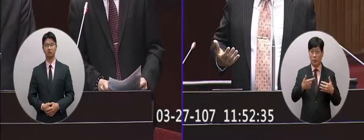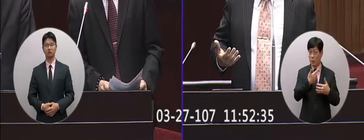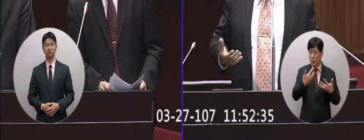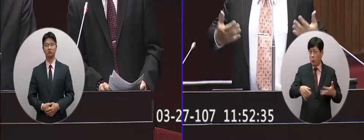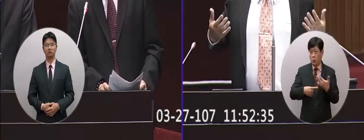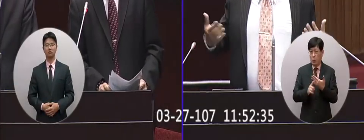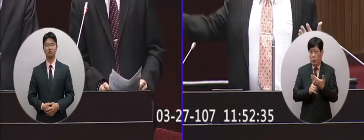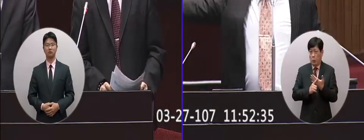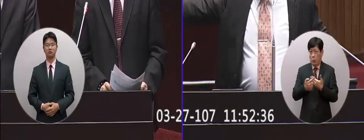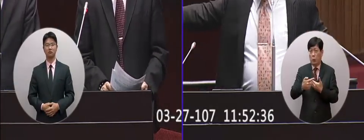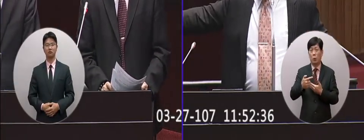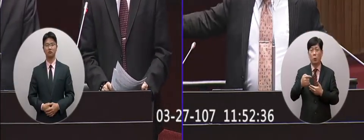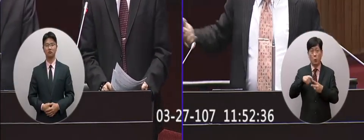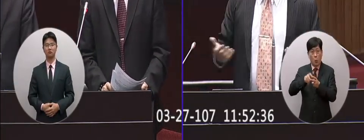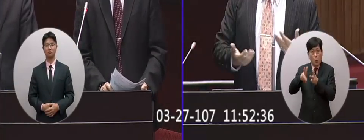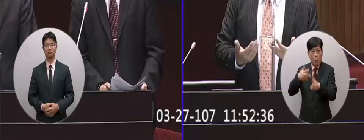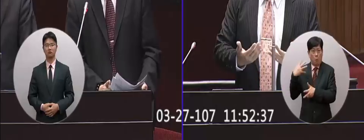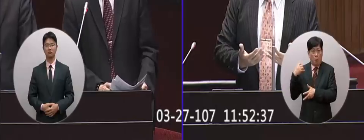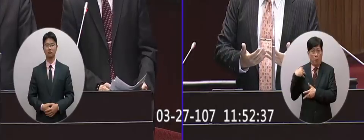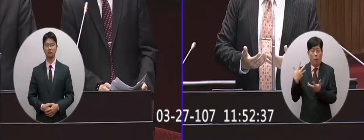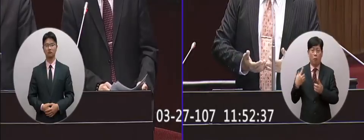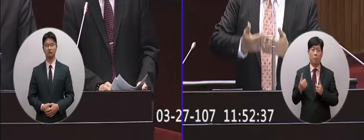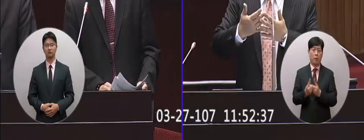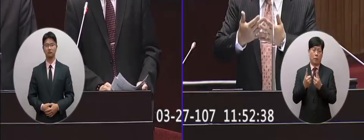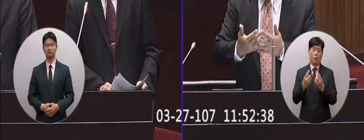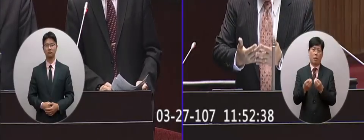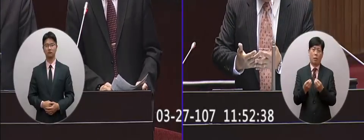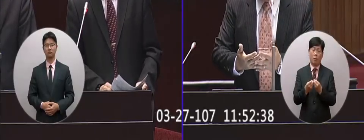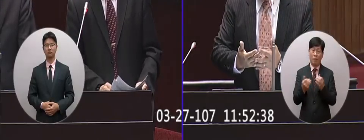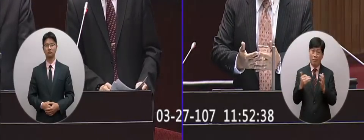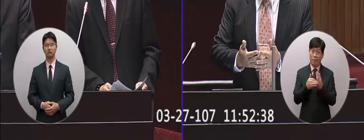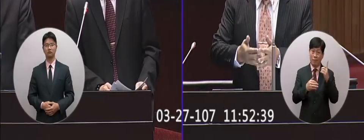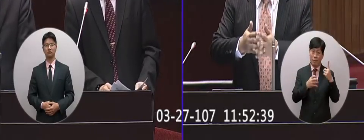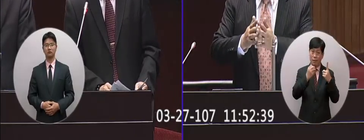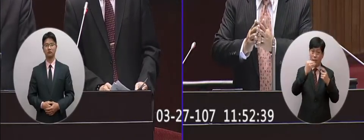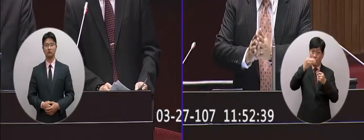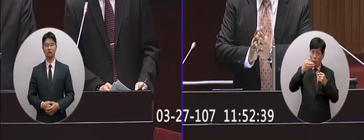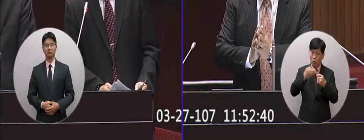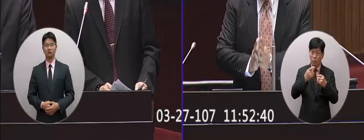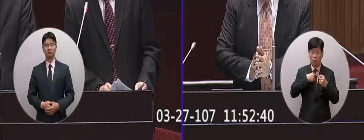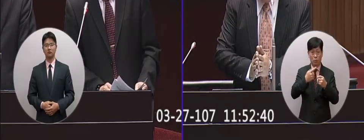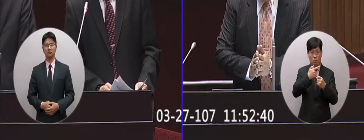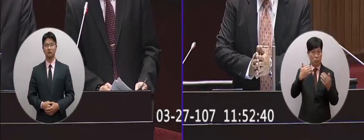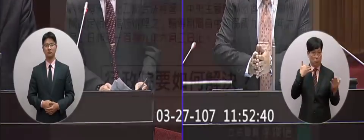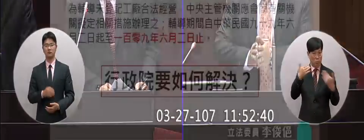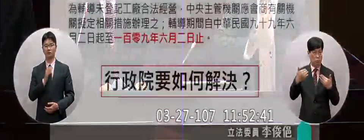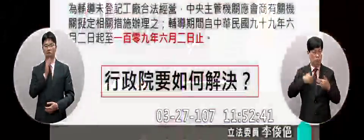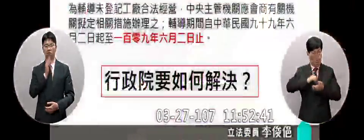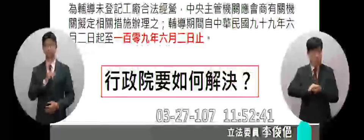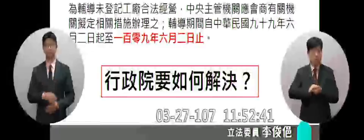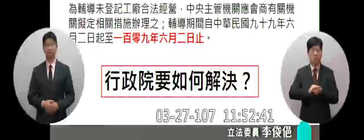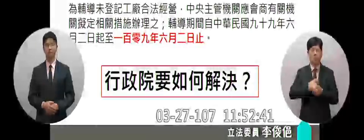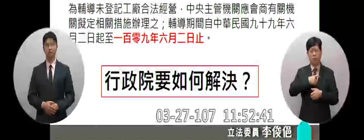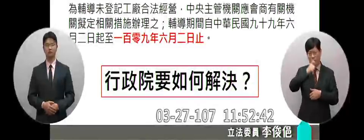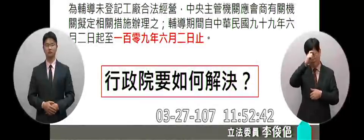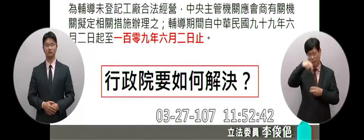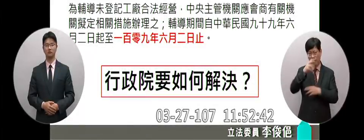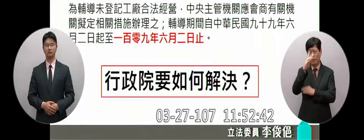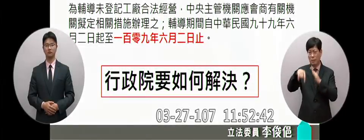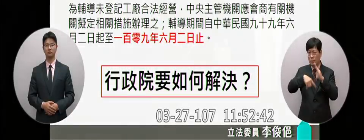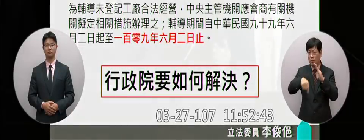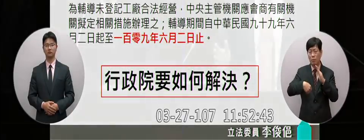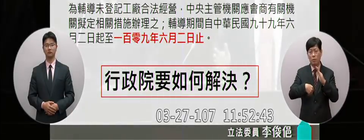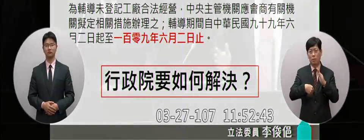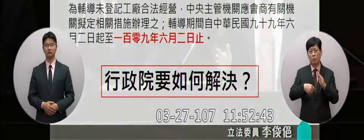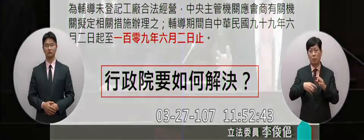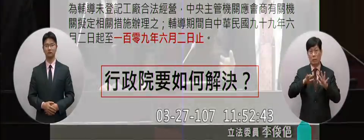紧张嘛，因为我工厂很厉害，我都拄到嘛。那到109年就要有一个明确的方向，所以我希望行政院哦，这个